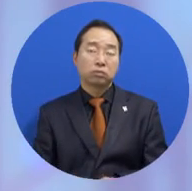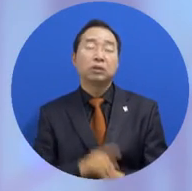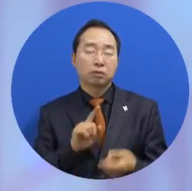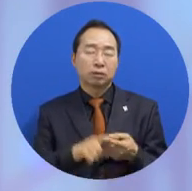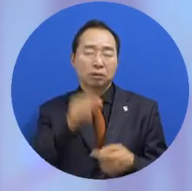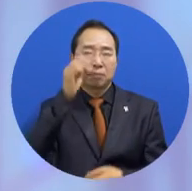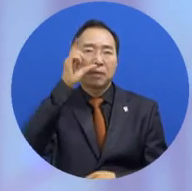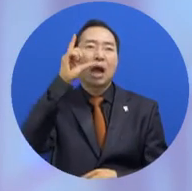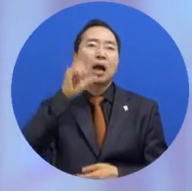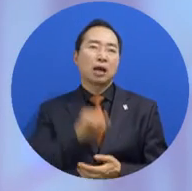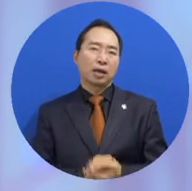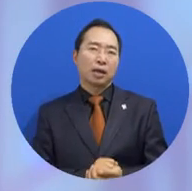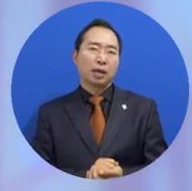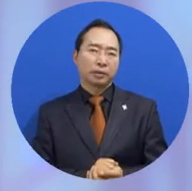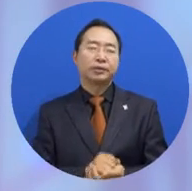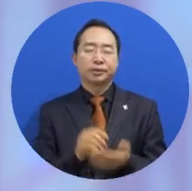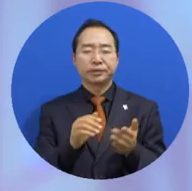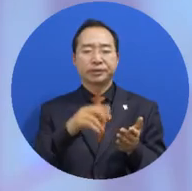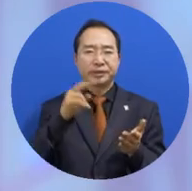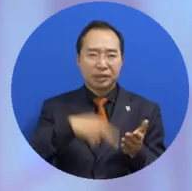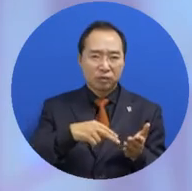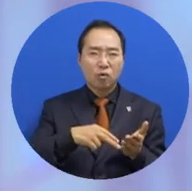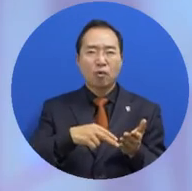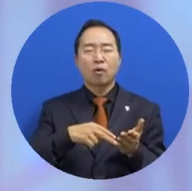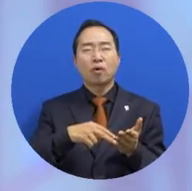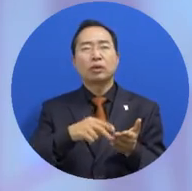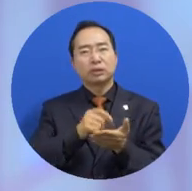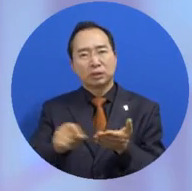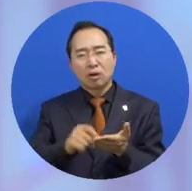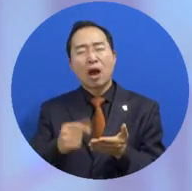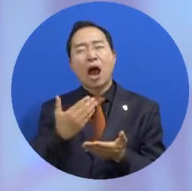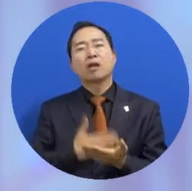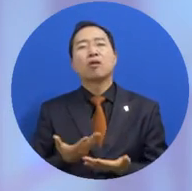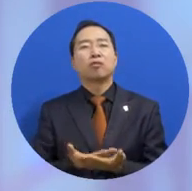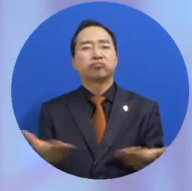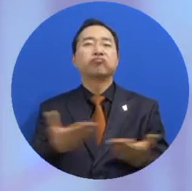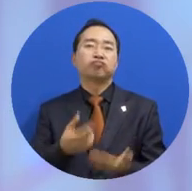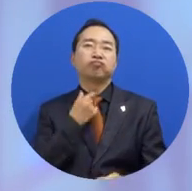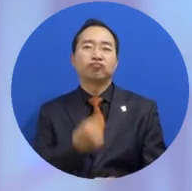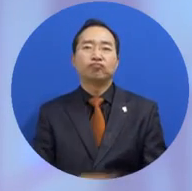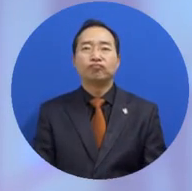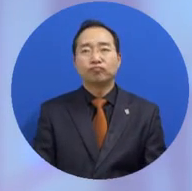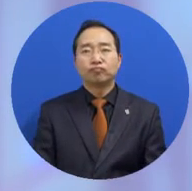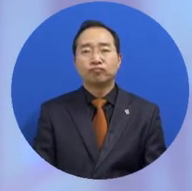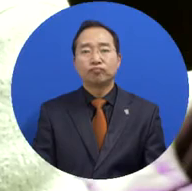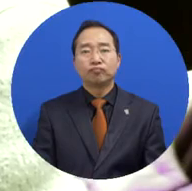그거를 좀 깨달았다고 할까? 그래서 좀 알려드리고 싶었어요. 많은 분들한테.